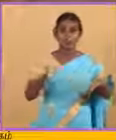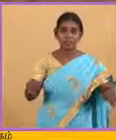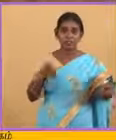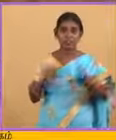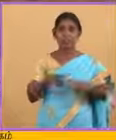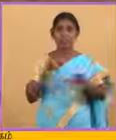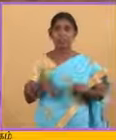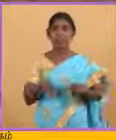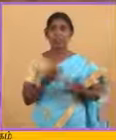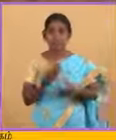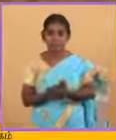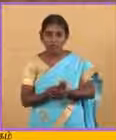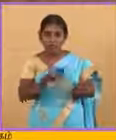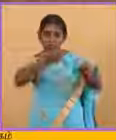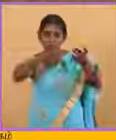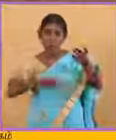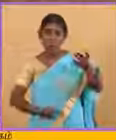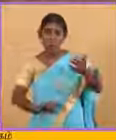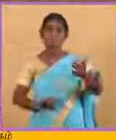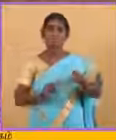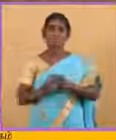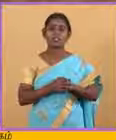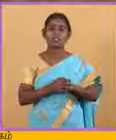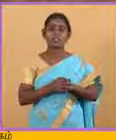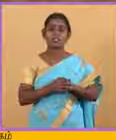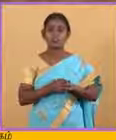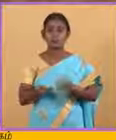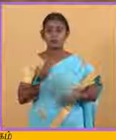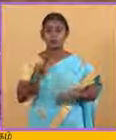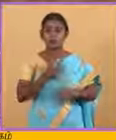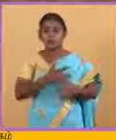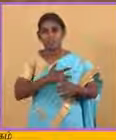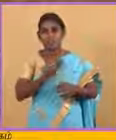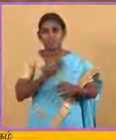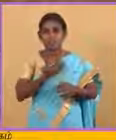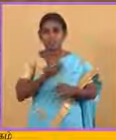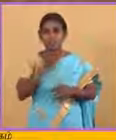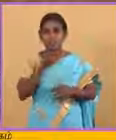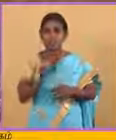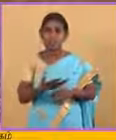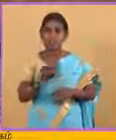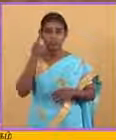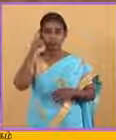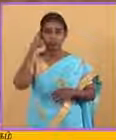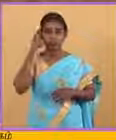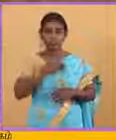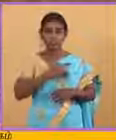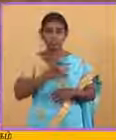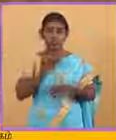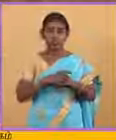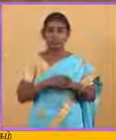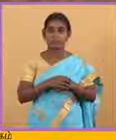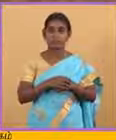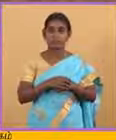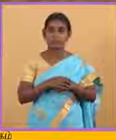இங்கு செல்கின்ற உப்பு வண்டிகளை எண்ணிக்கொண்டிருக்கிறார்கள். என்னே ஒரு கொடுமை என நினைத்து வருந்தினார். பின்பு தன்